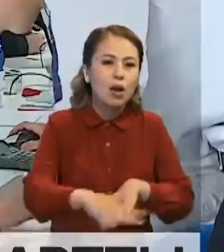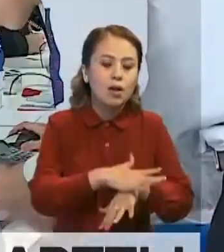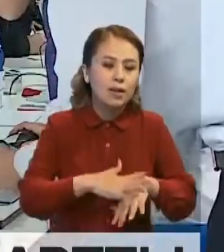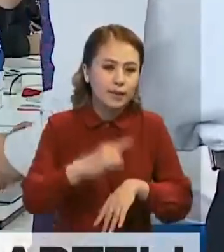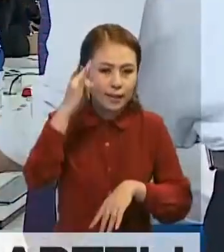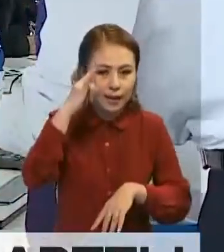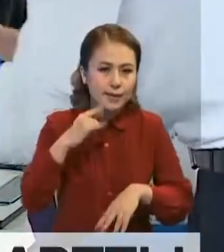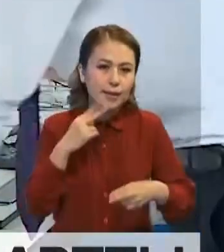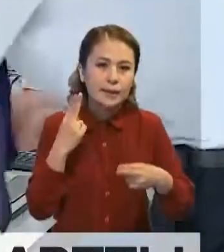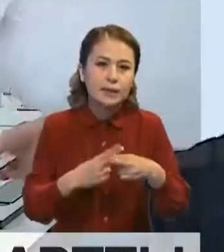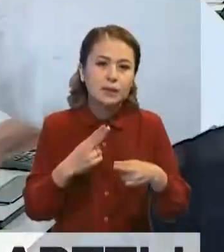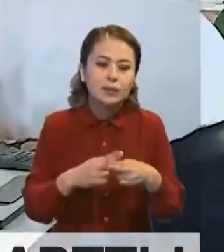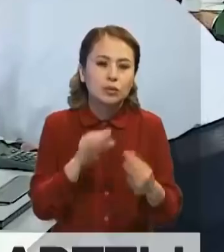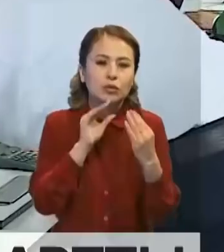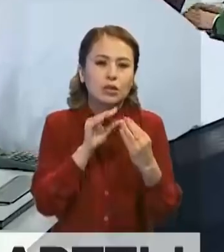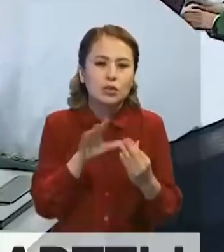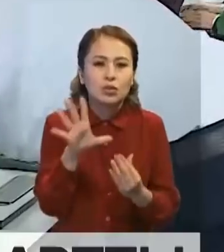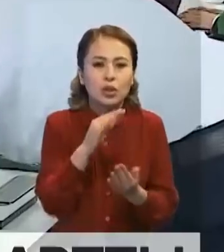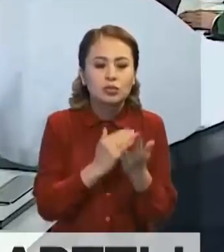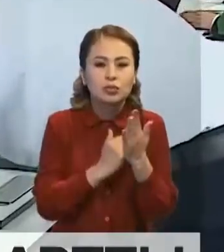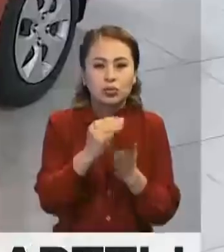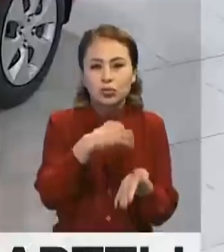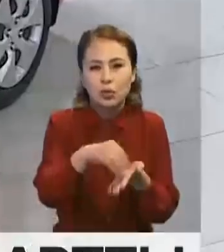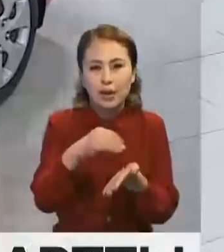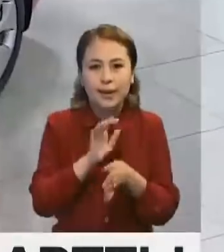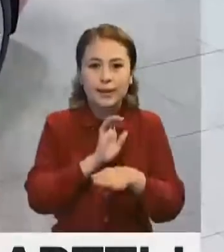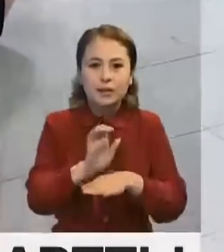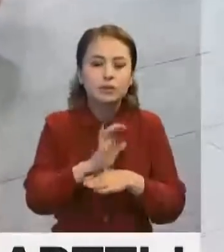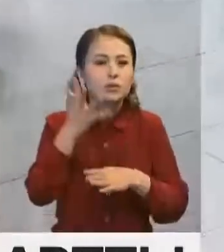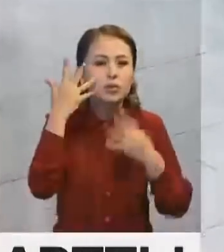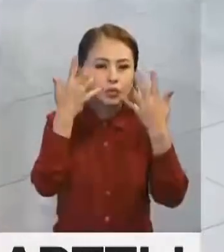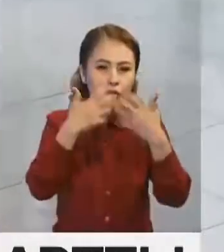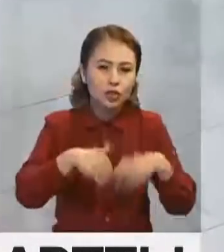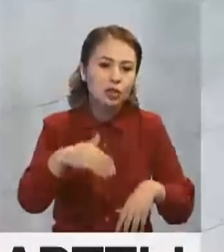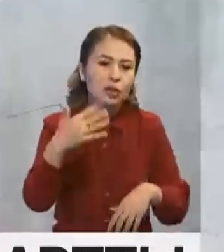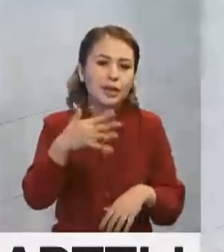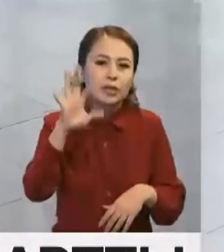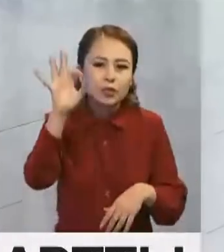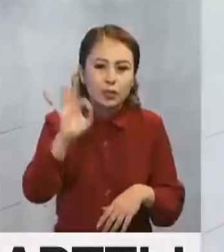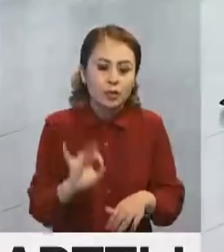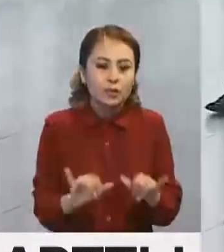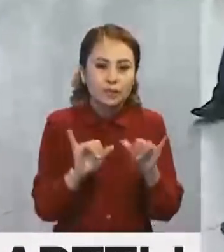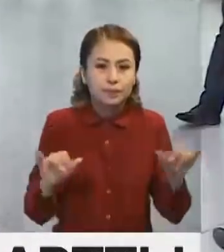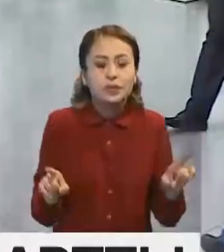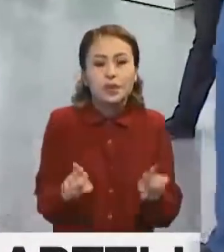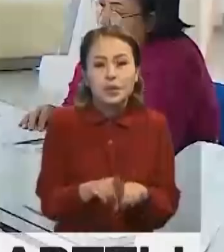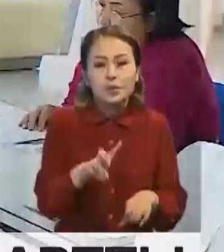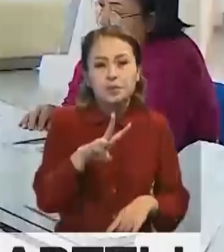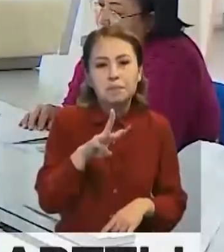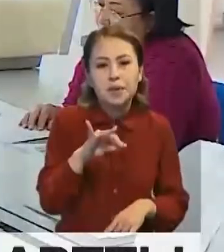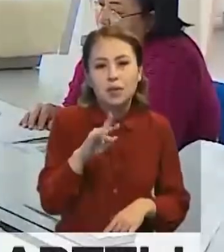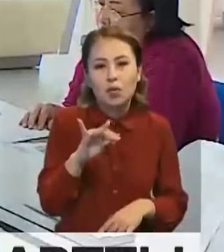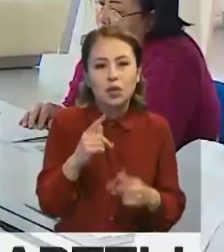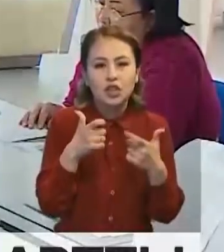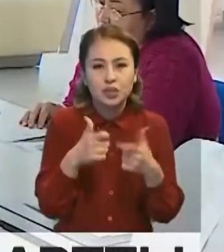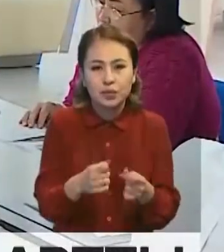айтуынша, халық арасында қазақстандық темір тұлпарларға сұраныс жоғары. Экспорт көлемі де шамамен 50%-ке артып отыр.